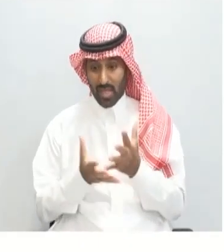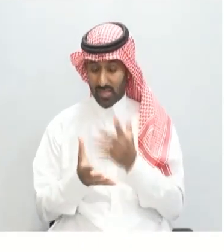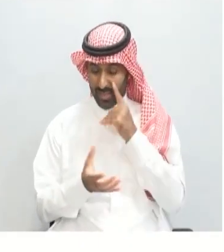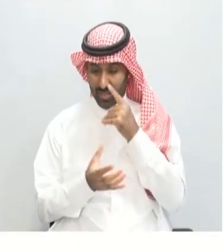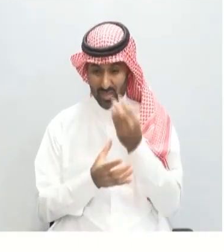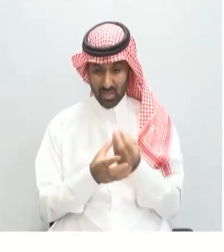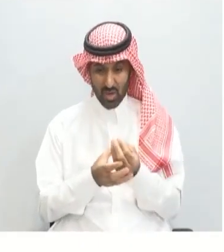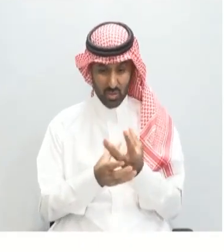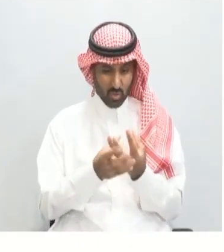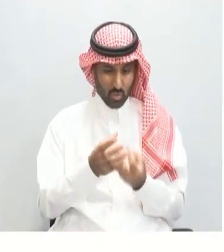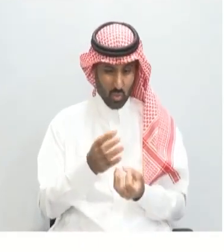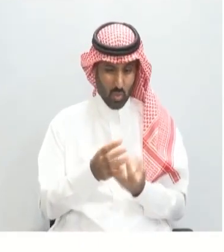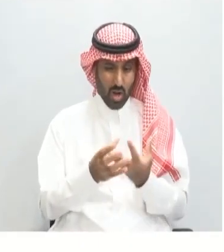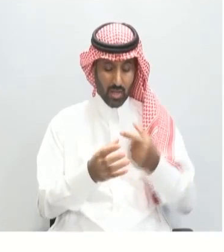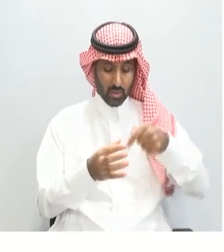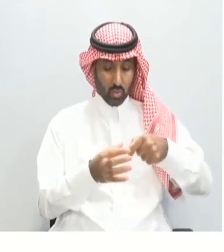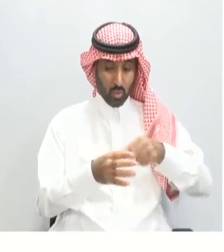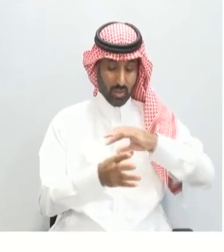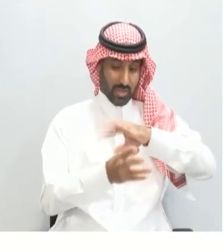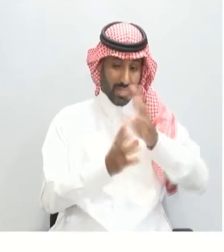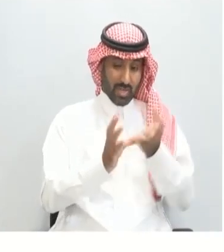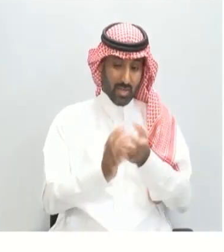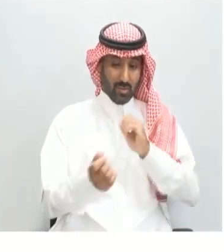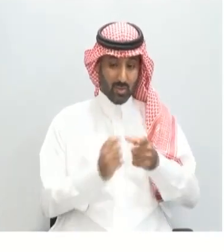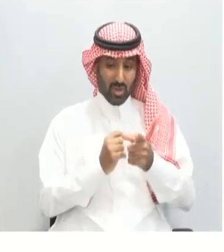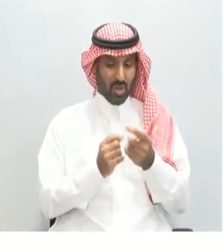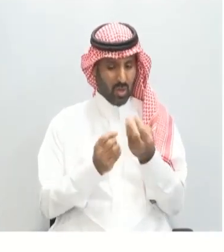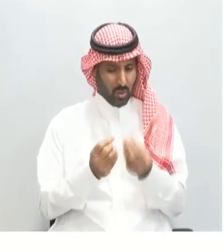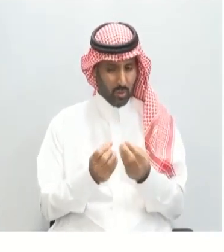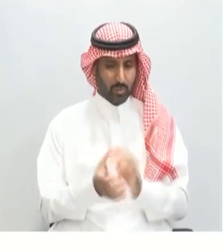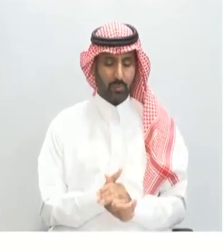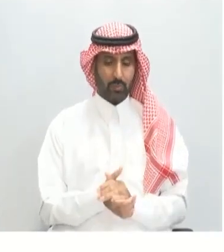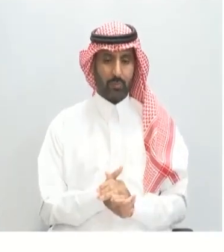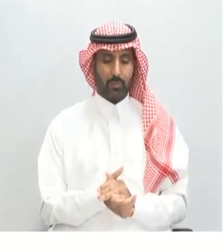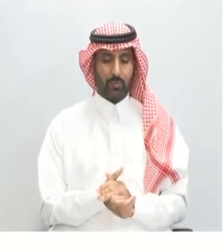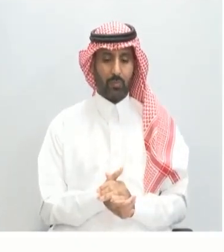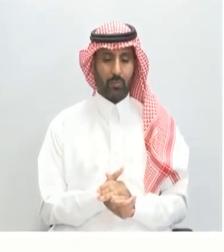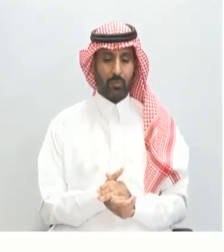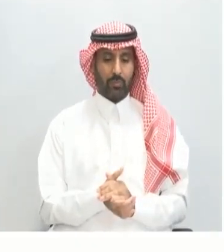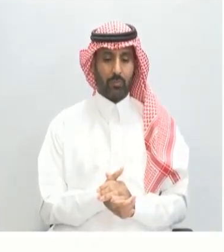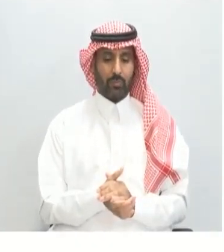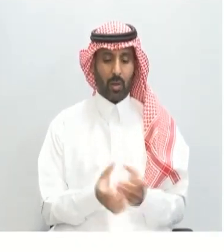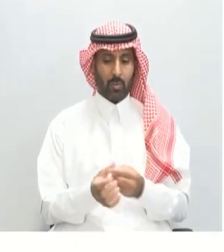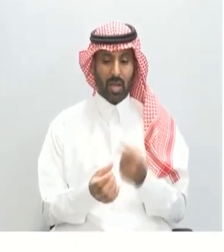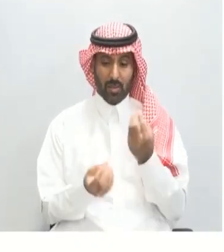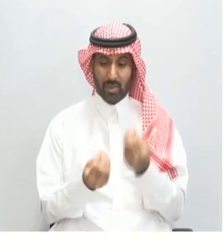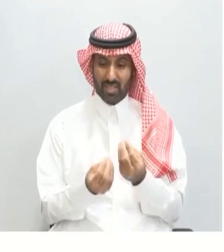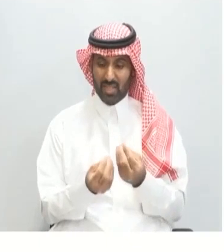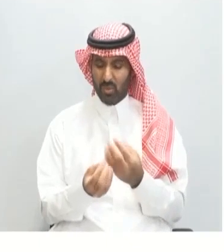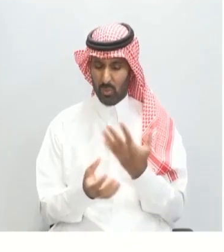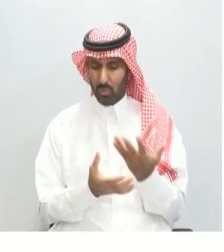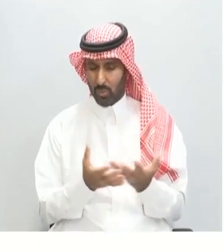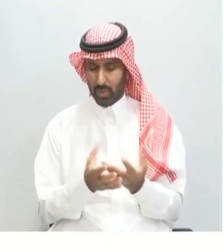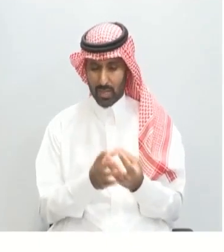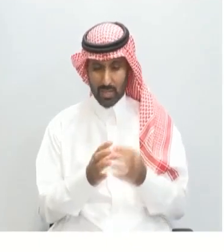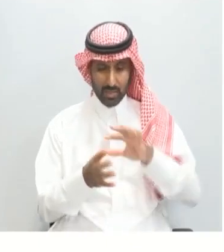البطيئه اذا لدينا سريعه وبطيئه اولىها او نتعرف على البطيئه هذه